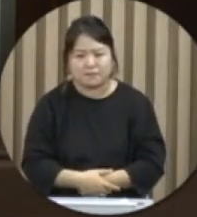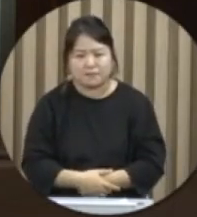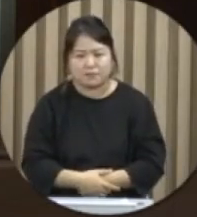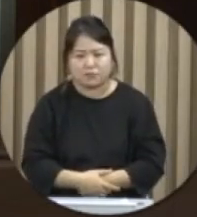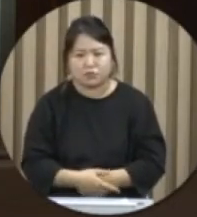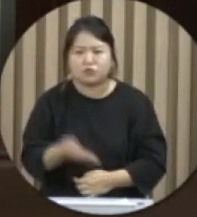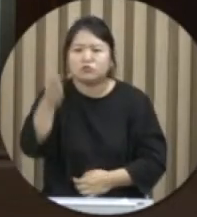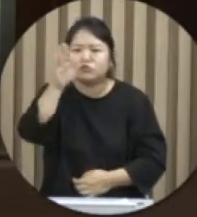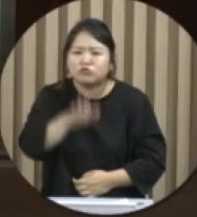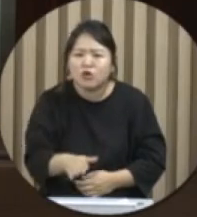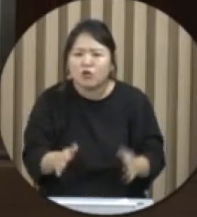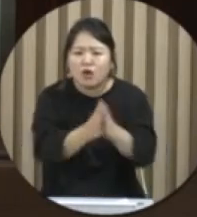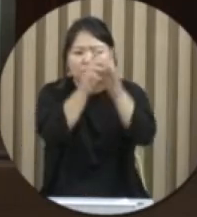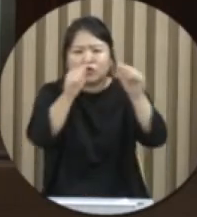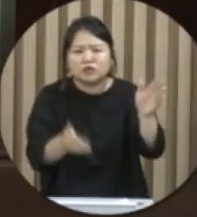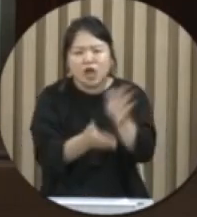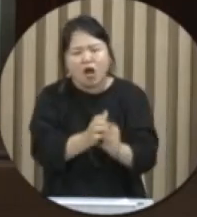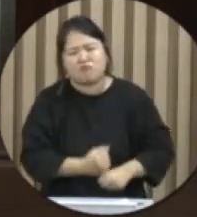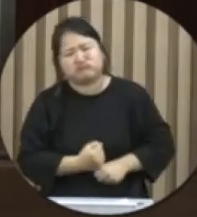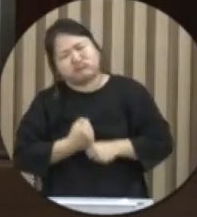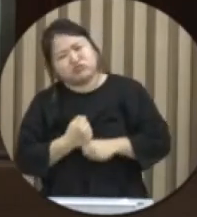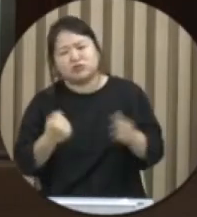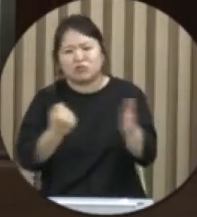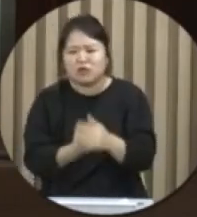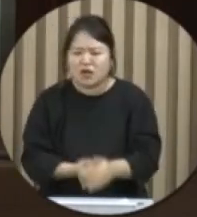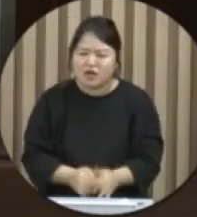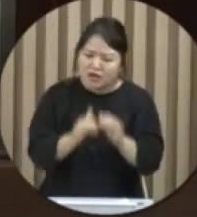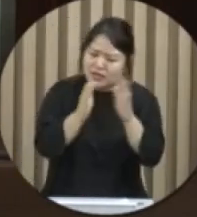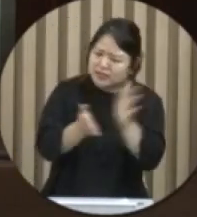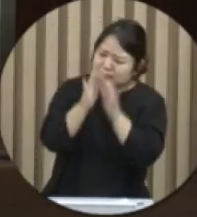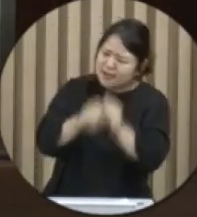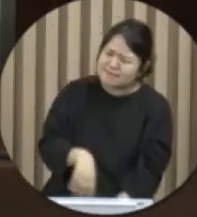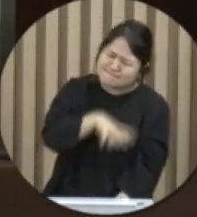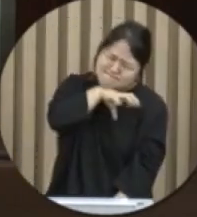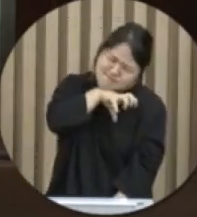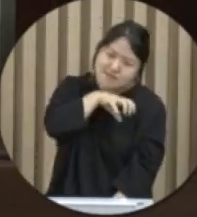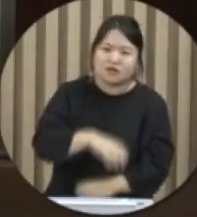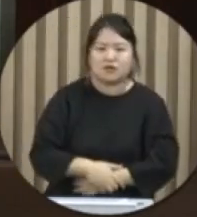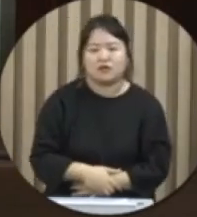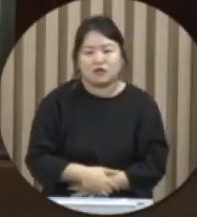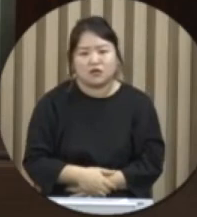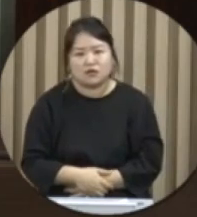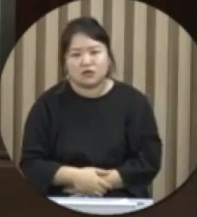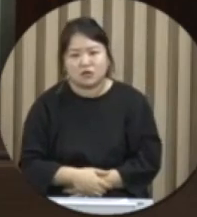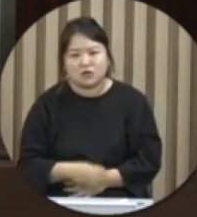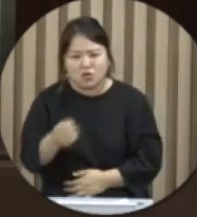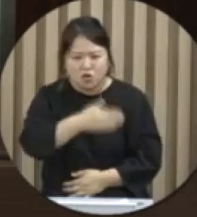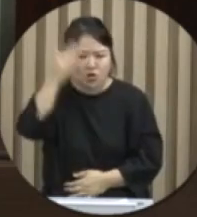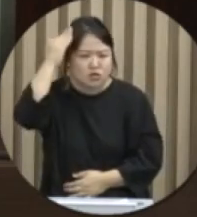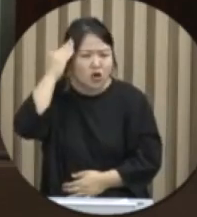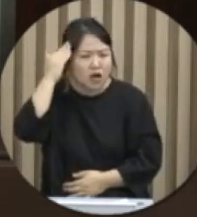그러나 화성 씨의 아니란 대응으로 주민들이 분개하고 있으며 급기야 청와대 국민차